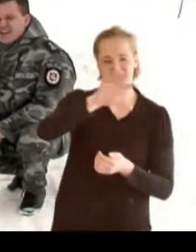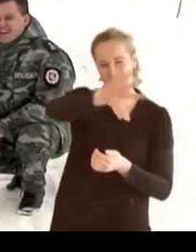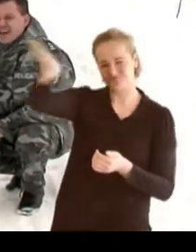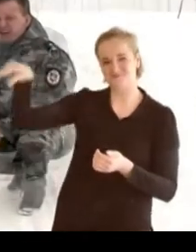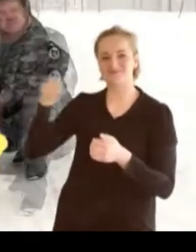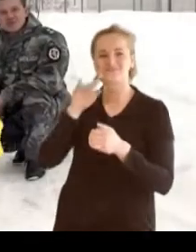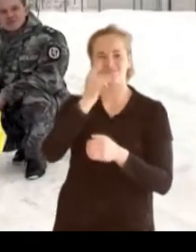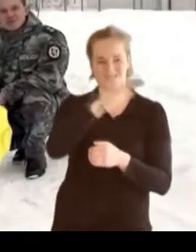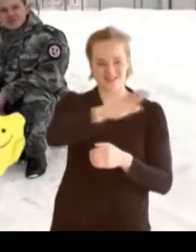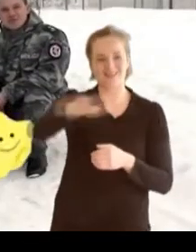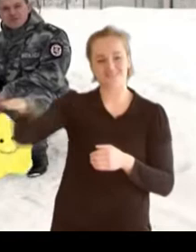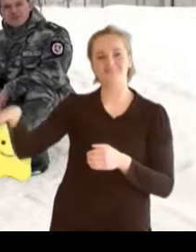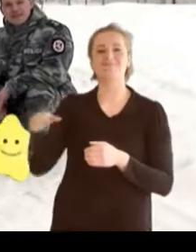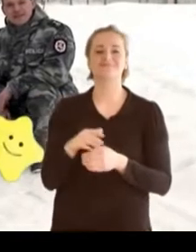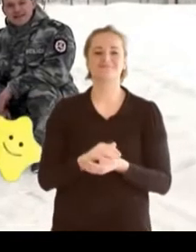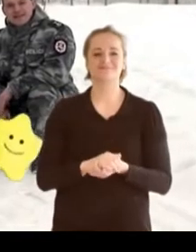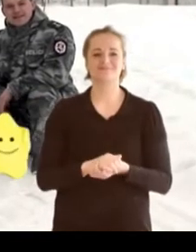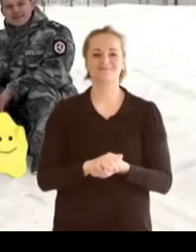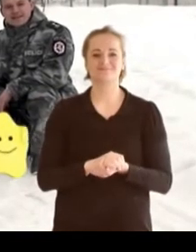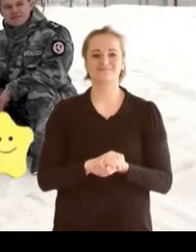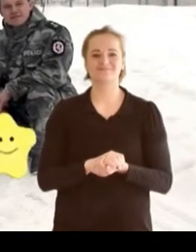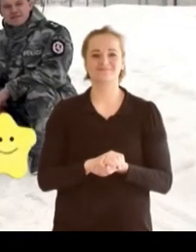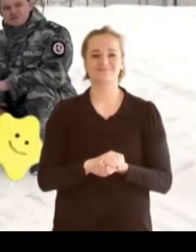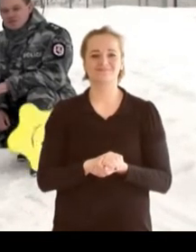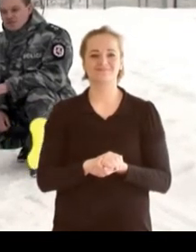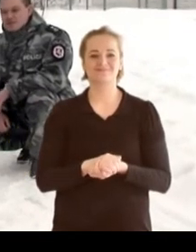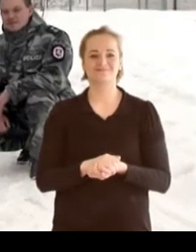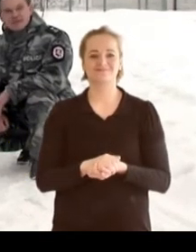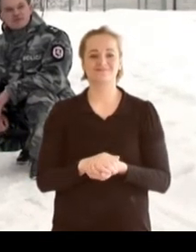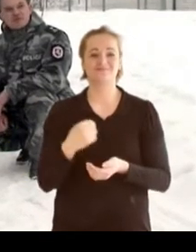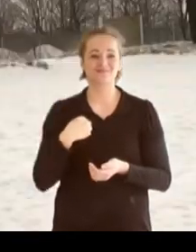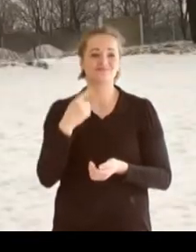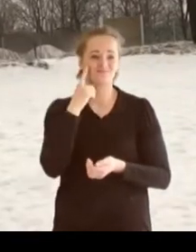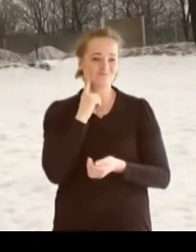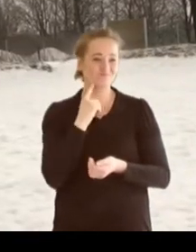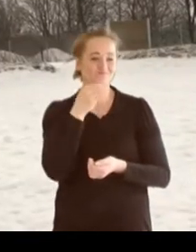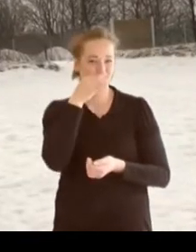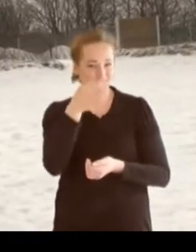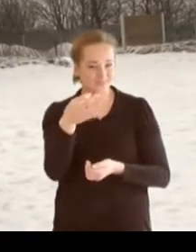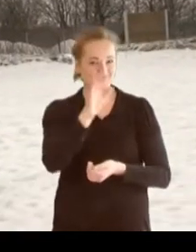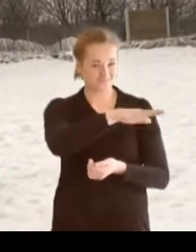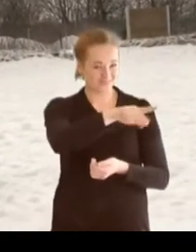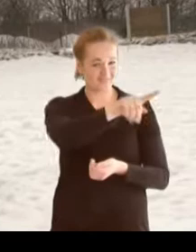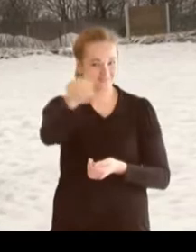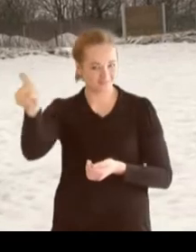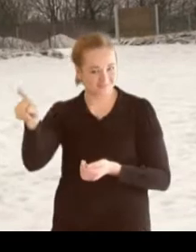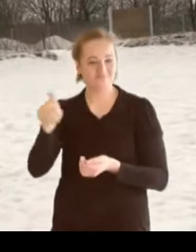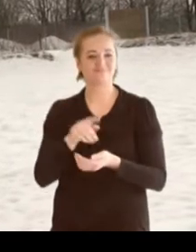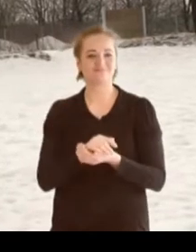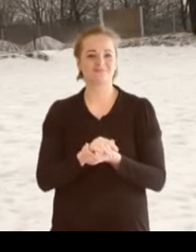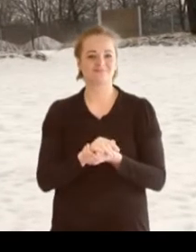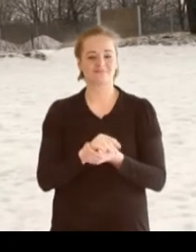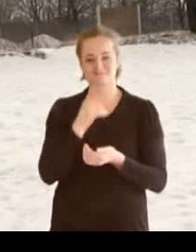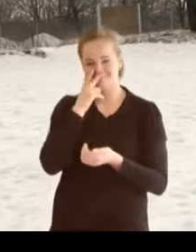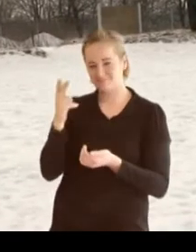žiūrovams? Norėčiau palinkėti, kad mūsų šunys taptų pavyzdžiu vaikams. Jie